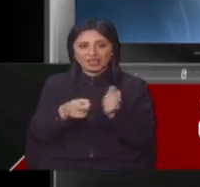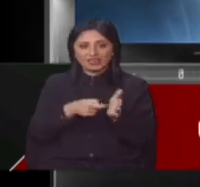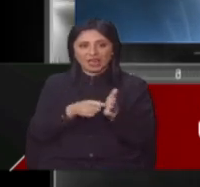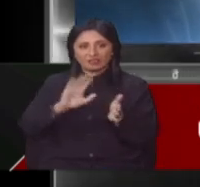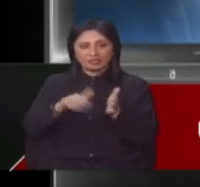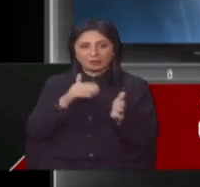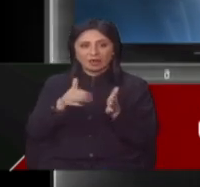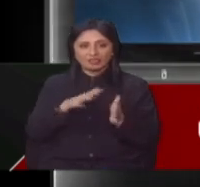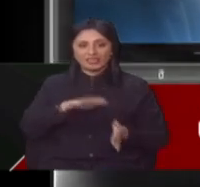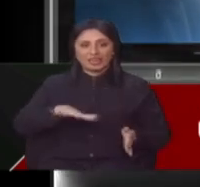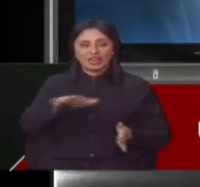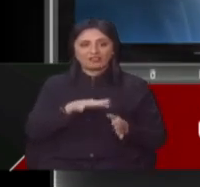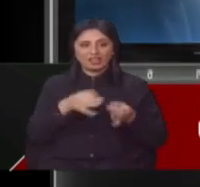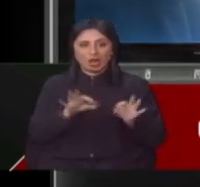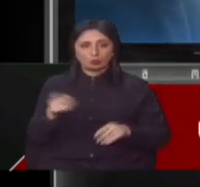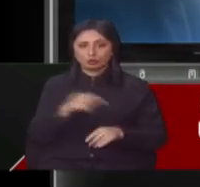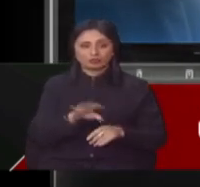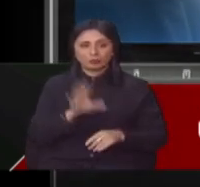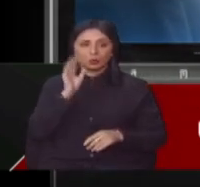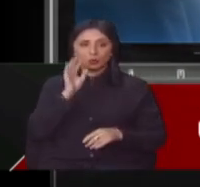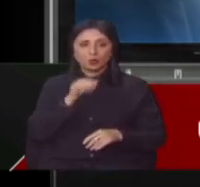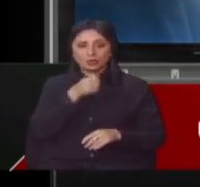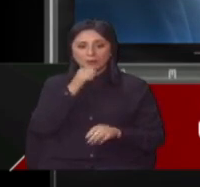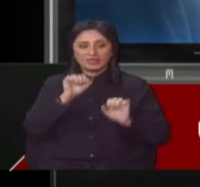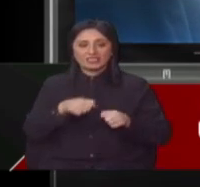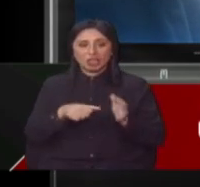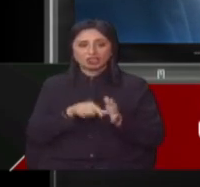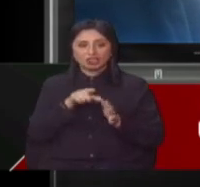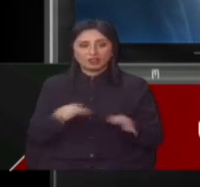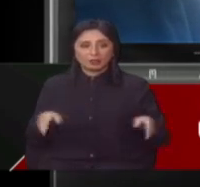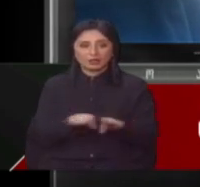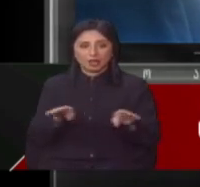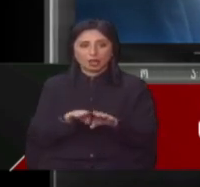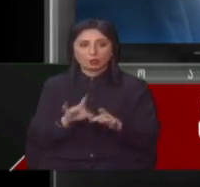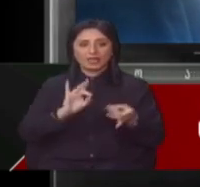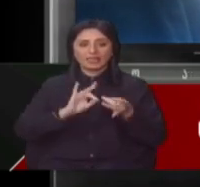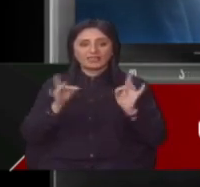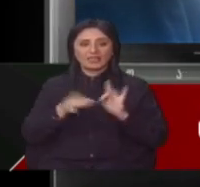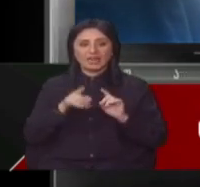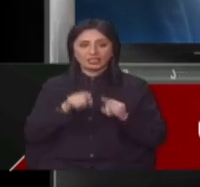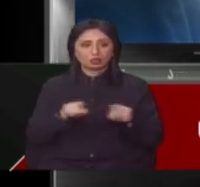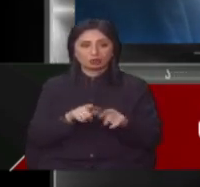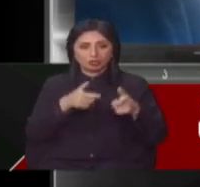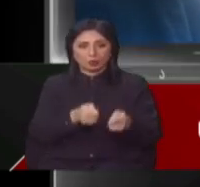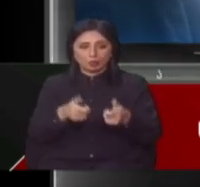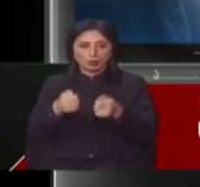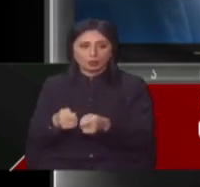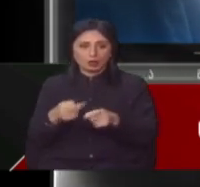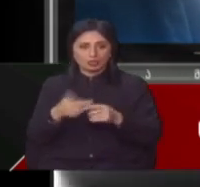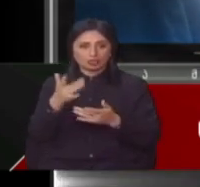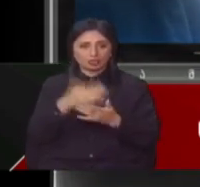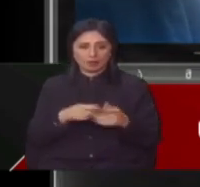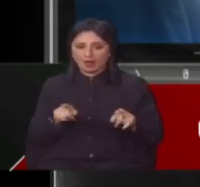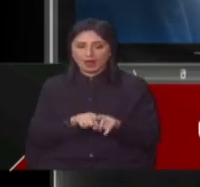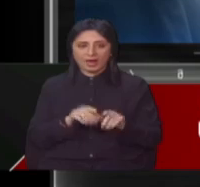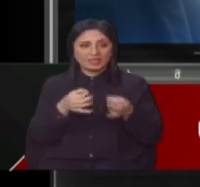dakitkhvebze ibarebdnen, kveqanashi arushvebdnen, rodesats media sashualebebi daikhura, internet resursebi daibloka da ase shemdeg.